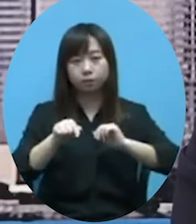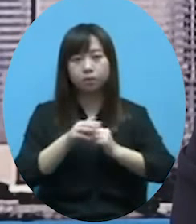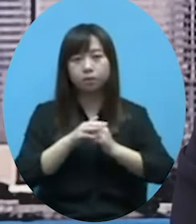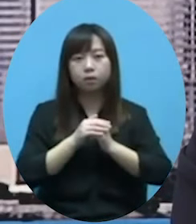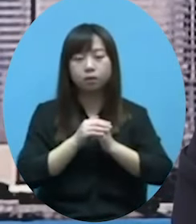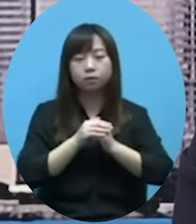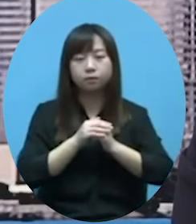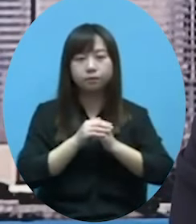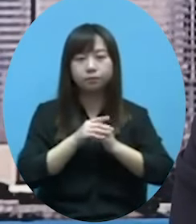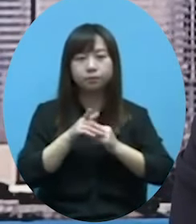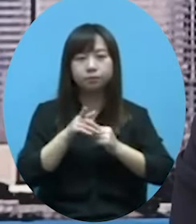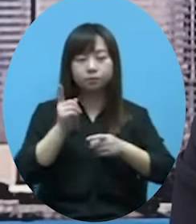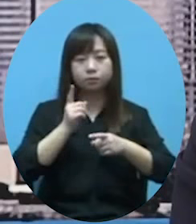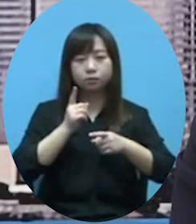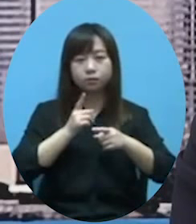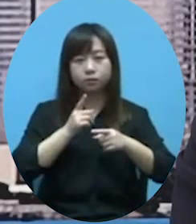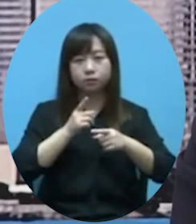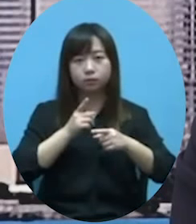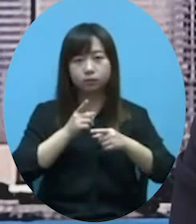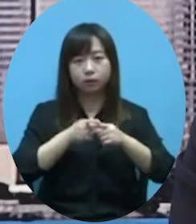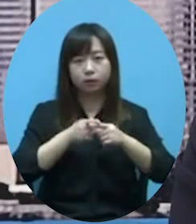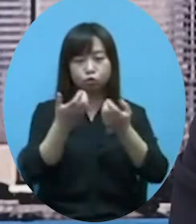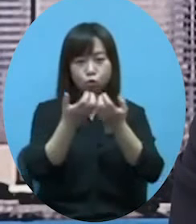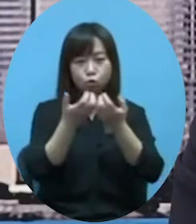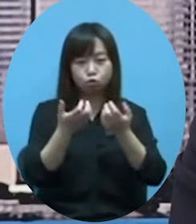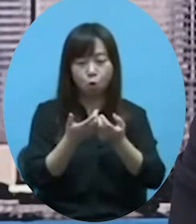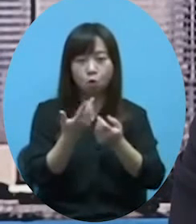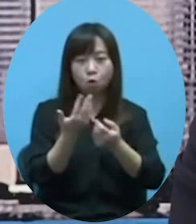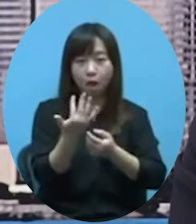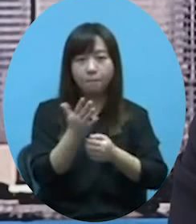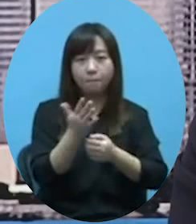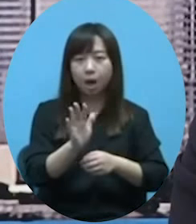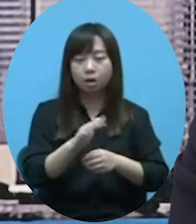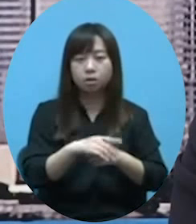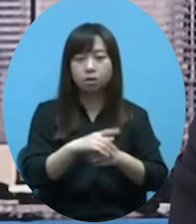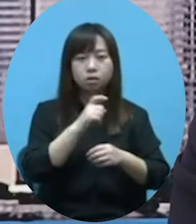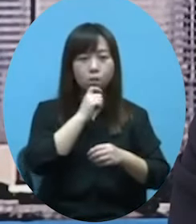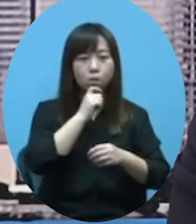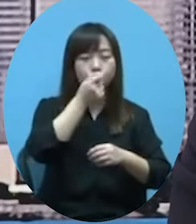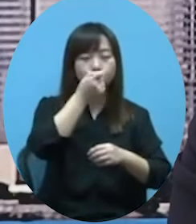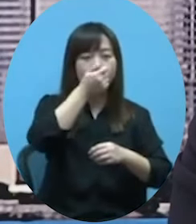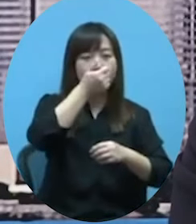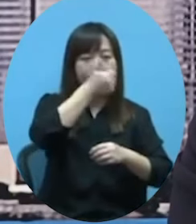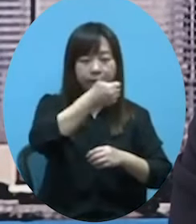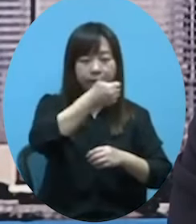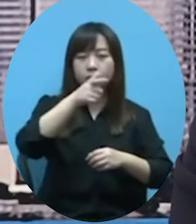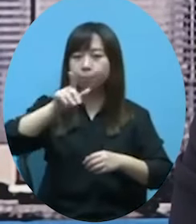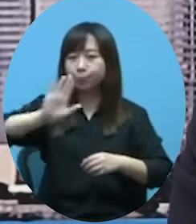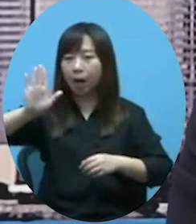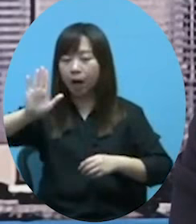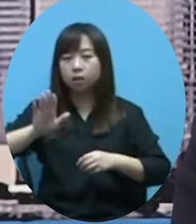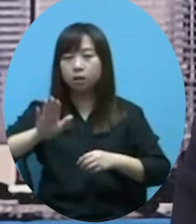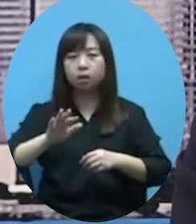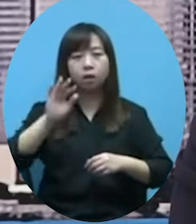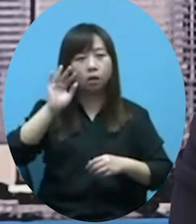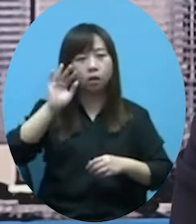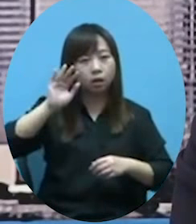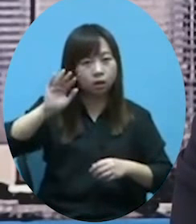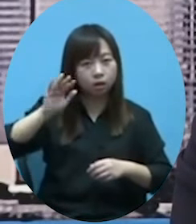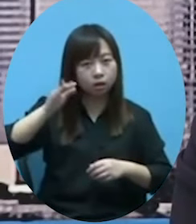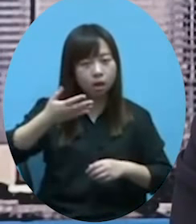測試實際上它不是用量測來的它只有陽性和陰性這兩個但是在